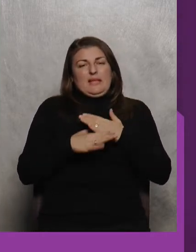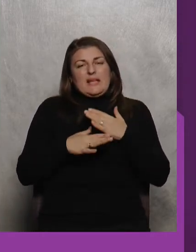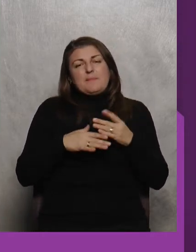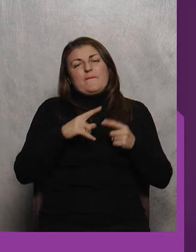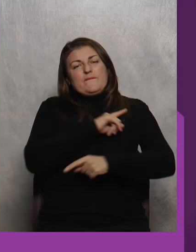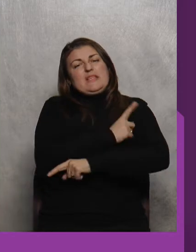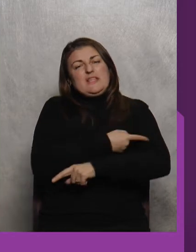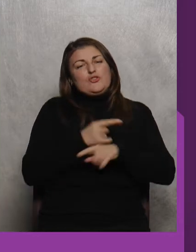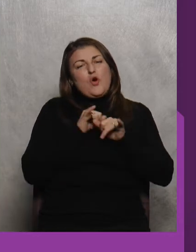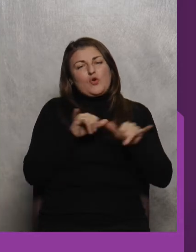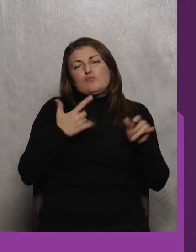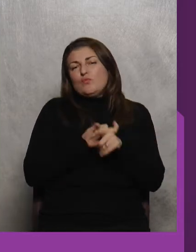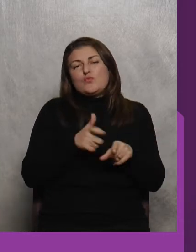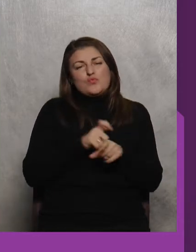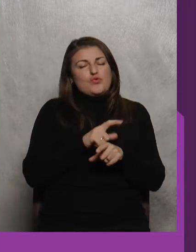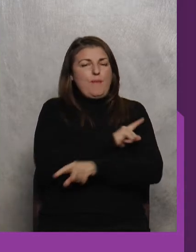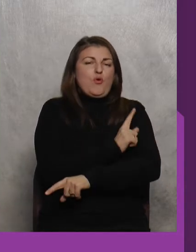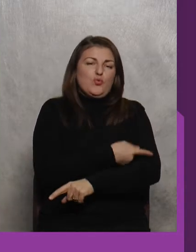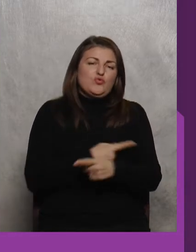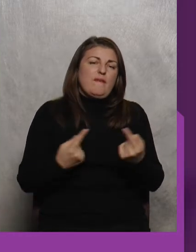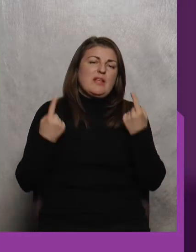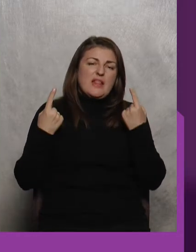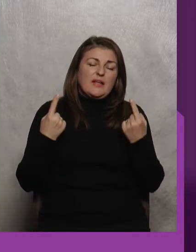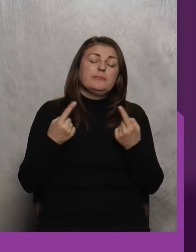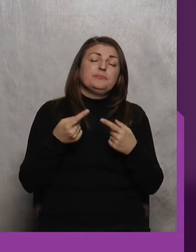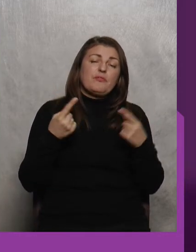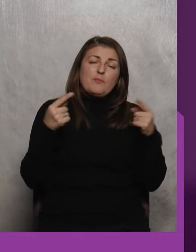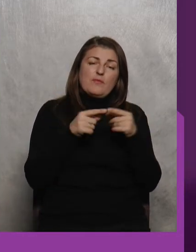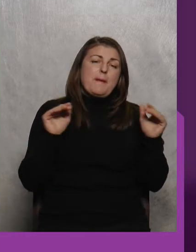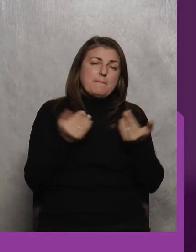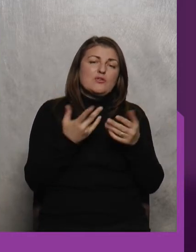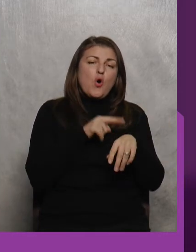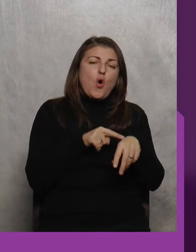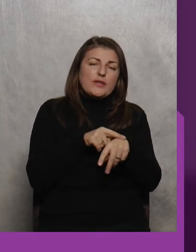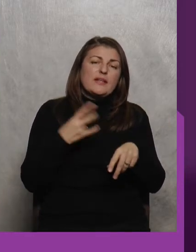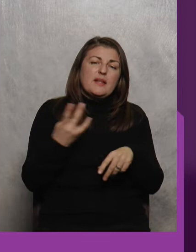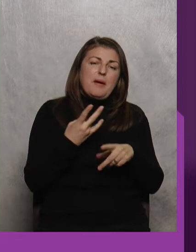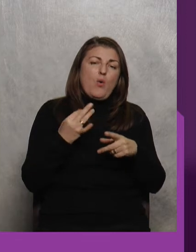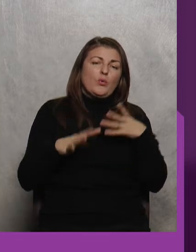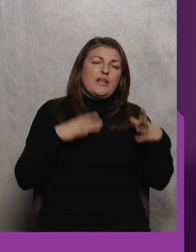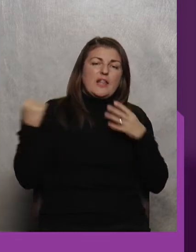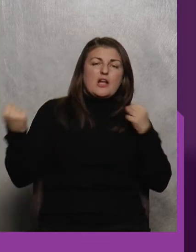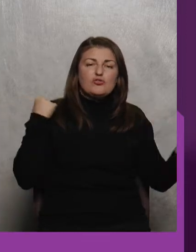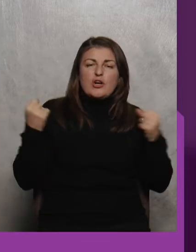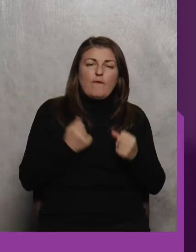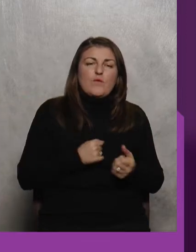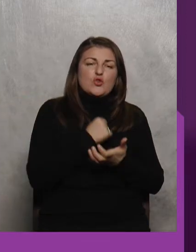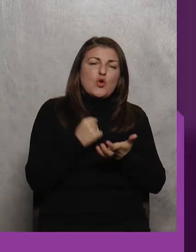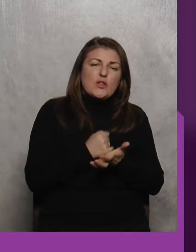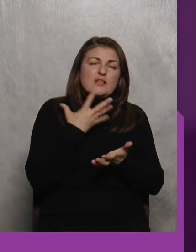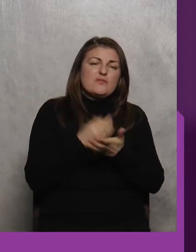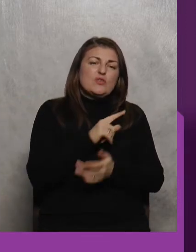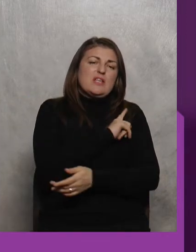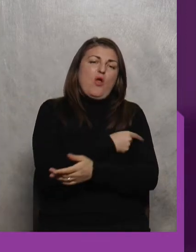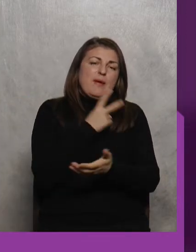так. Фізичний розвиток дуже потужний і великий. Відповідно, менше треба годин у тренажерах вдосконалювати свої